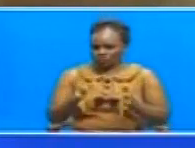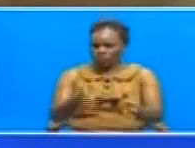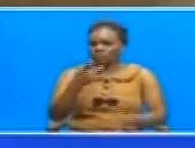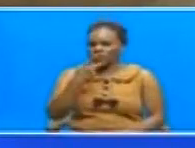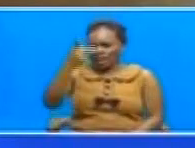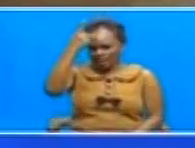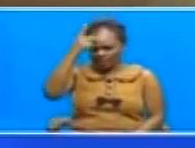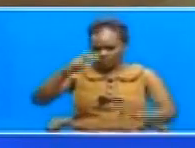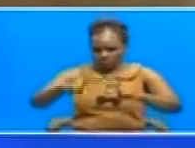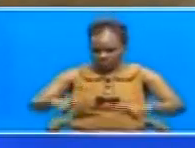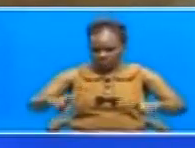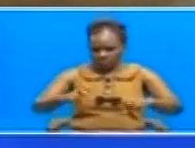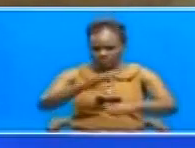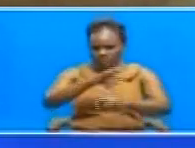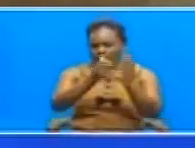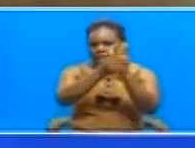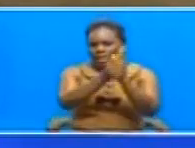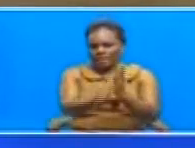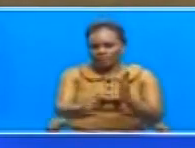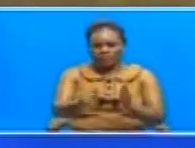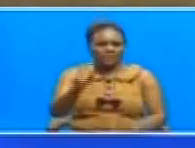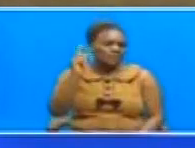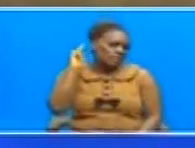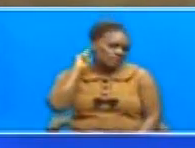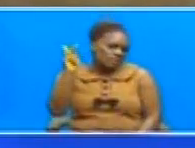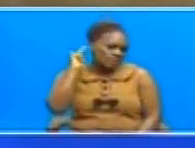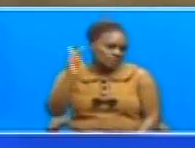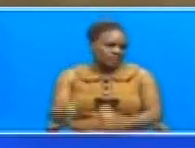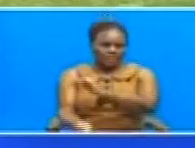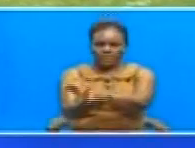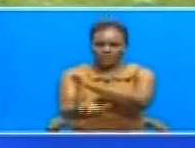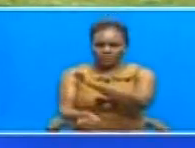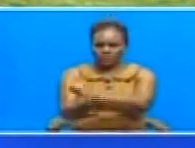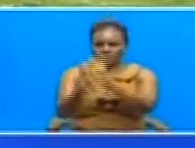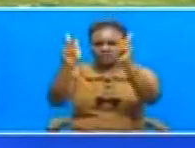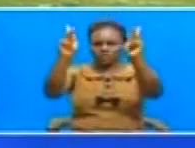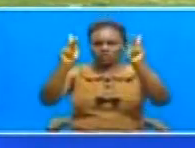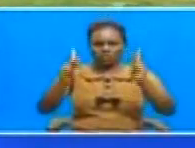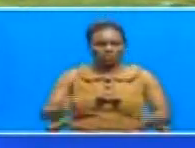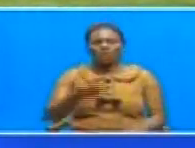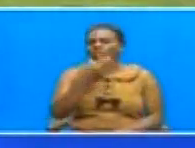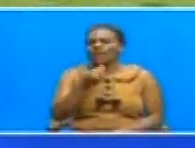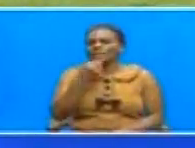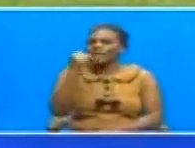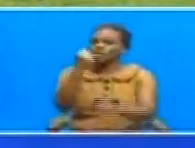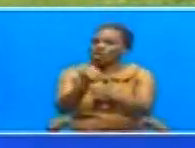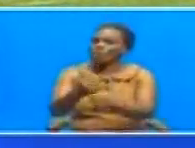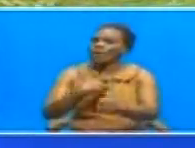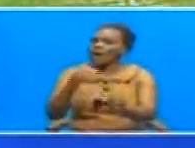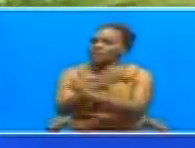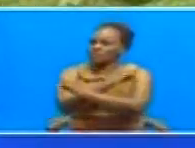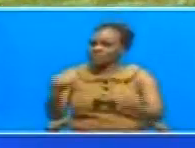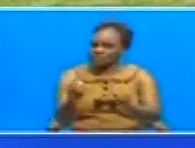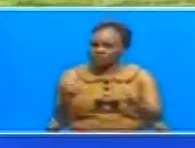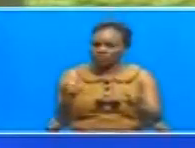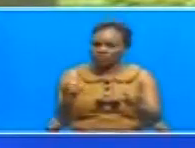wazazibe kutafuta matabibu katika hospitali ya kaunti ya Kisii, ambapo alielekezwa katika hospitali ya rufaa ya Kisumu. Babake Precious hana kazi naye